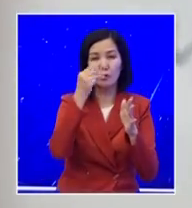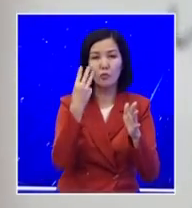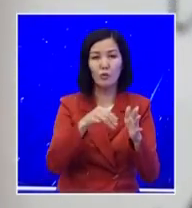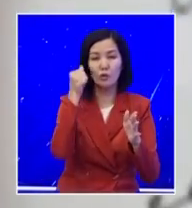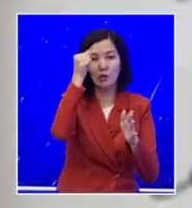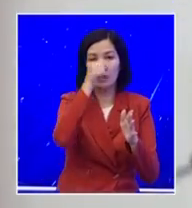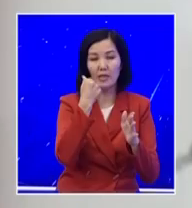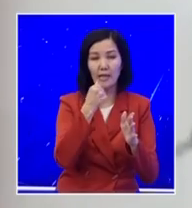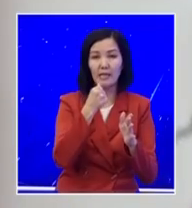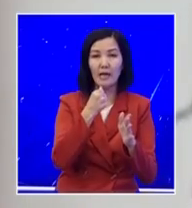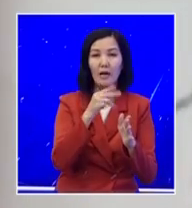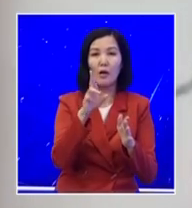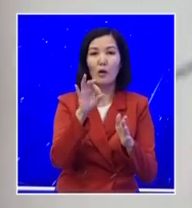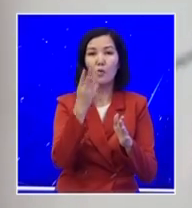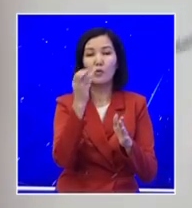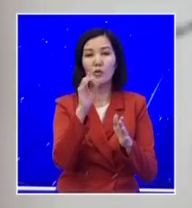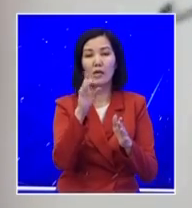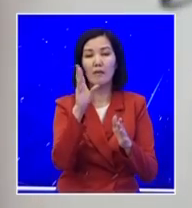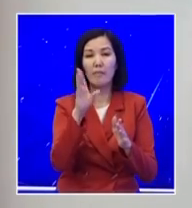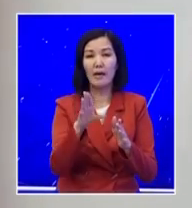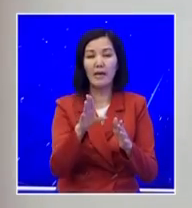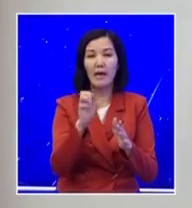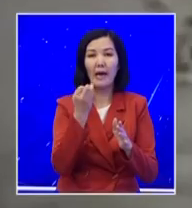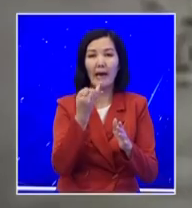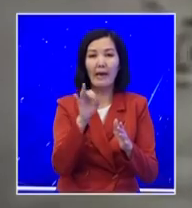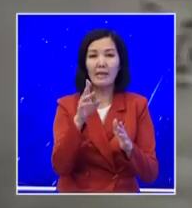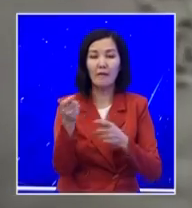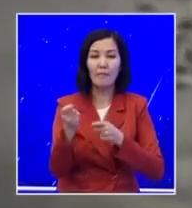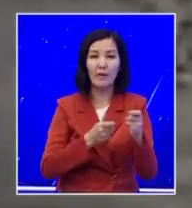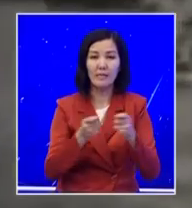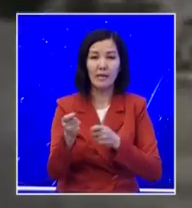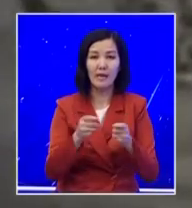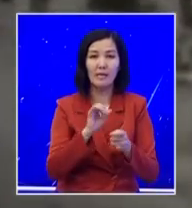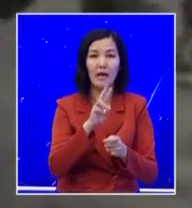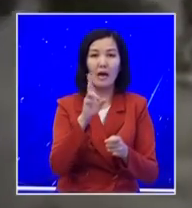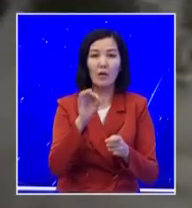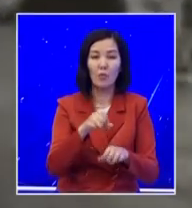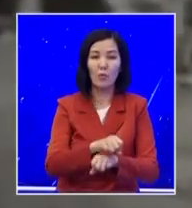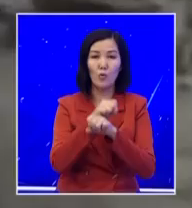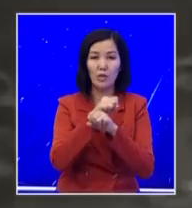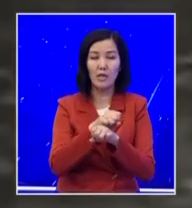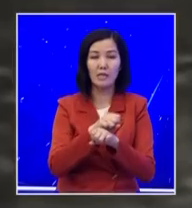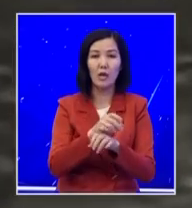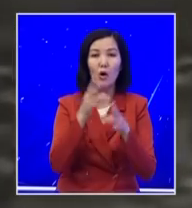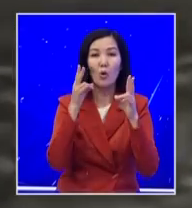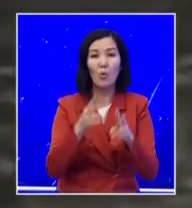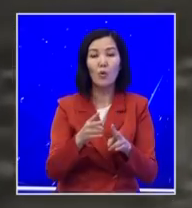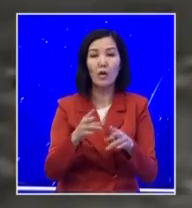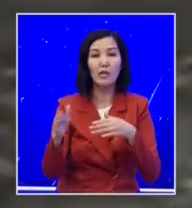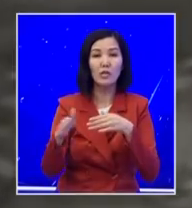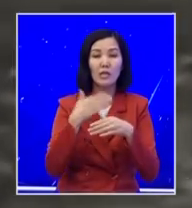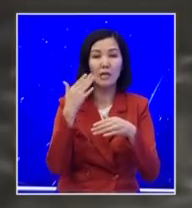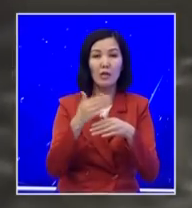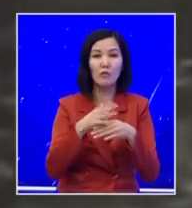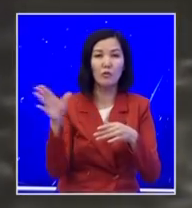1929-30 жылдардағы Көшербай Қарамысып пен Қуат Әйнековтер бас болған әйгілі Аққол көтерілісі. Бұл оқиғаны жазалаушы отряд